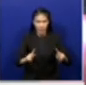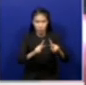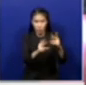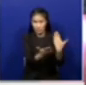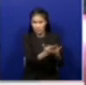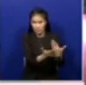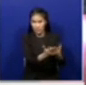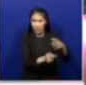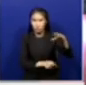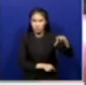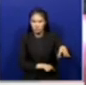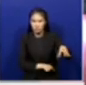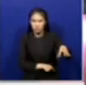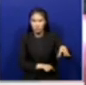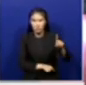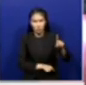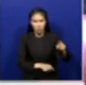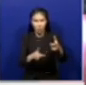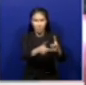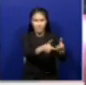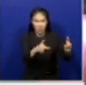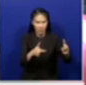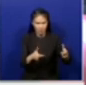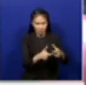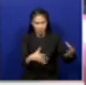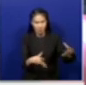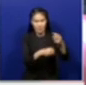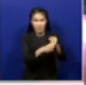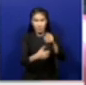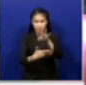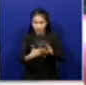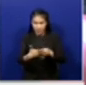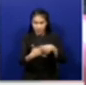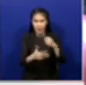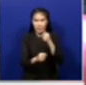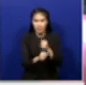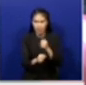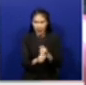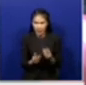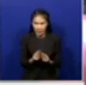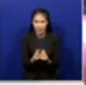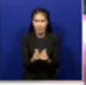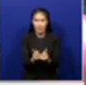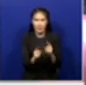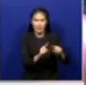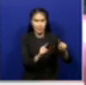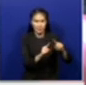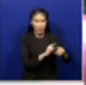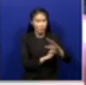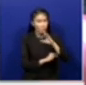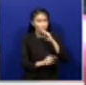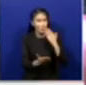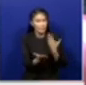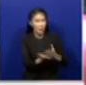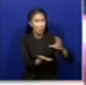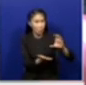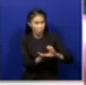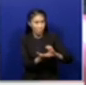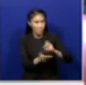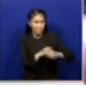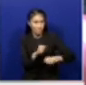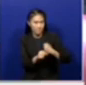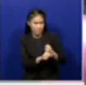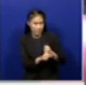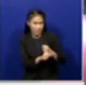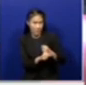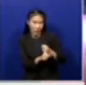ต้องมารายงานผลการดำเนินงานและรายละเอียดในการใช้งบต่างๆหลังจากสิ้นปีงบประมาณภายใน